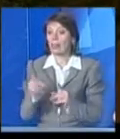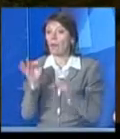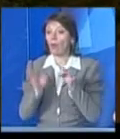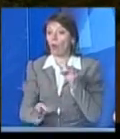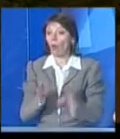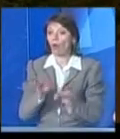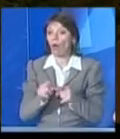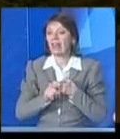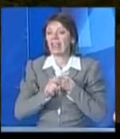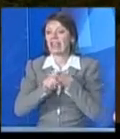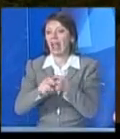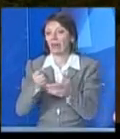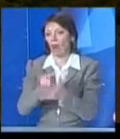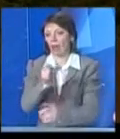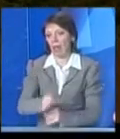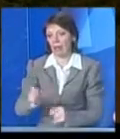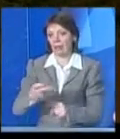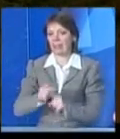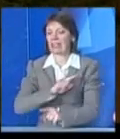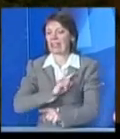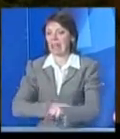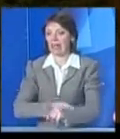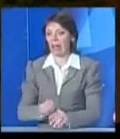відповідно, воно йде до нас. Це сила.